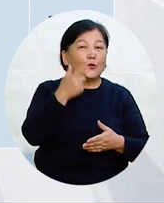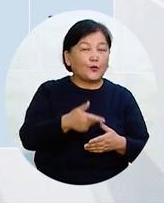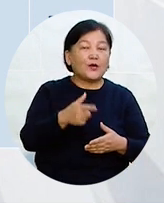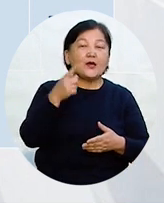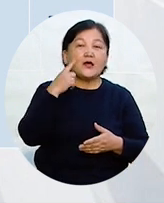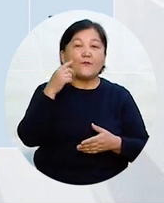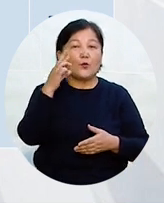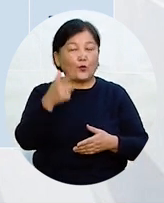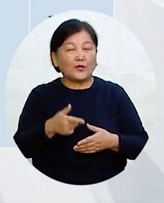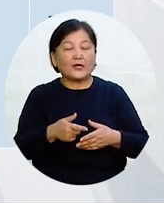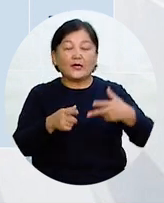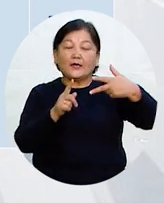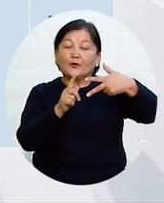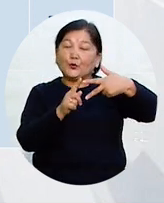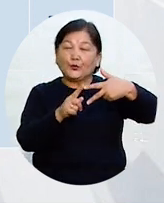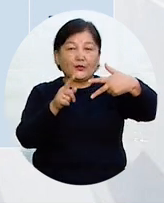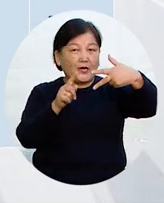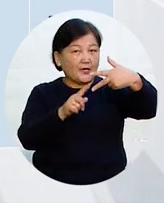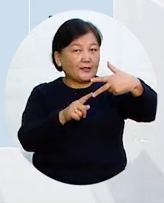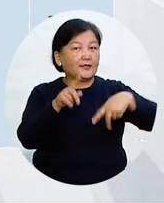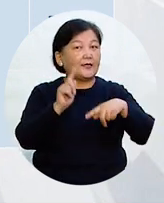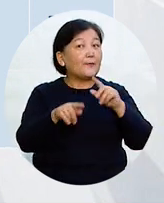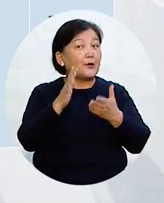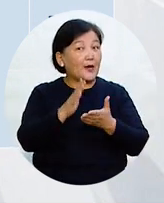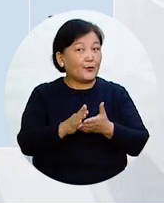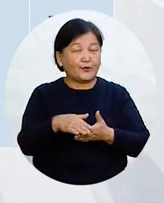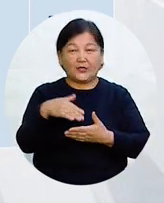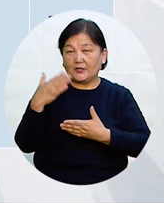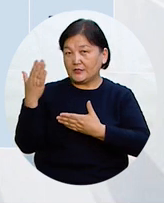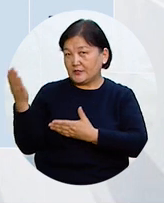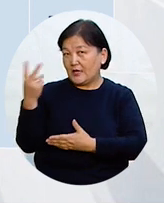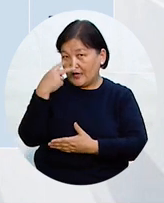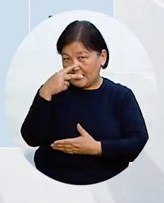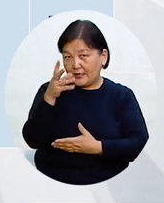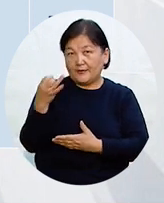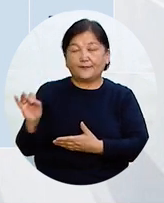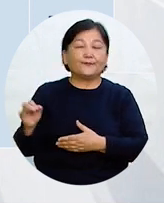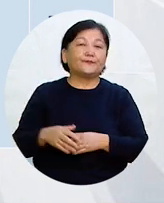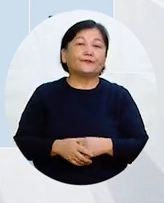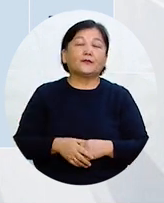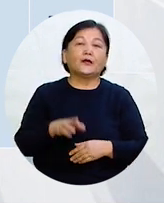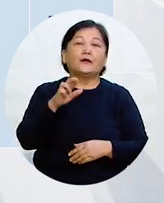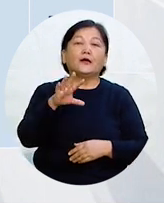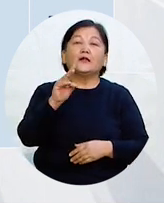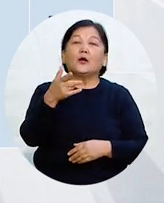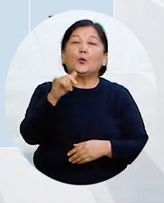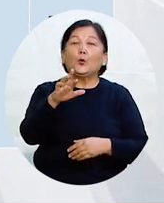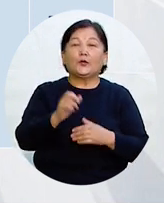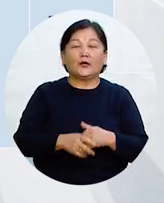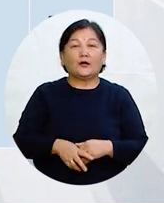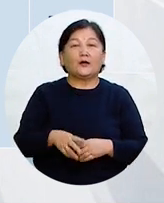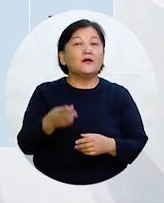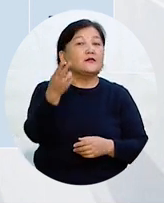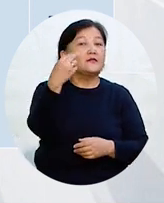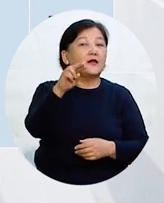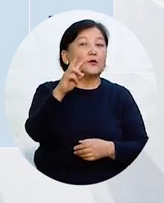дунд адагт хэрхэн орж байгаа дүрсийг эндээс бас сэргээ хараарай. За ялангуяа бас дэ